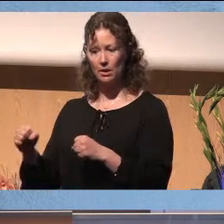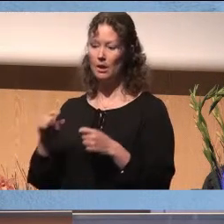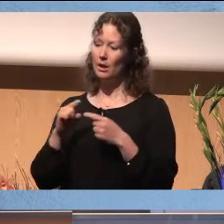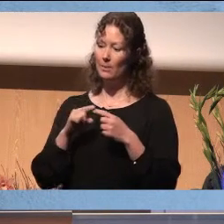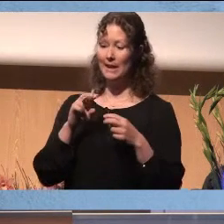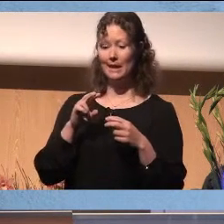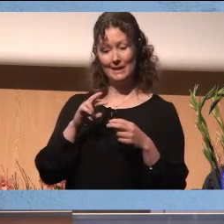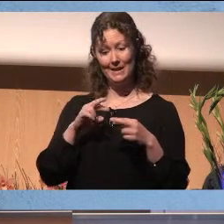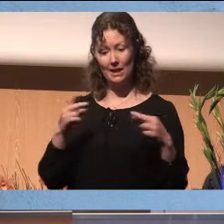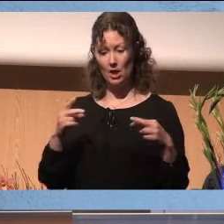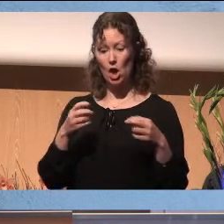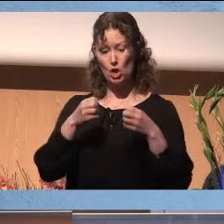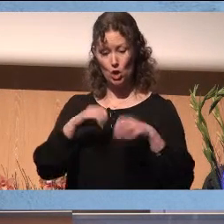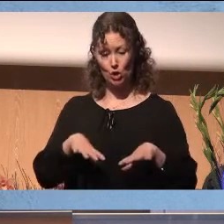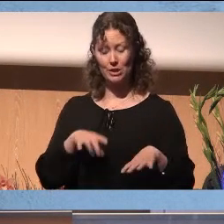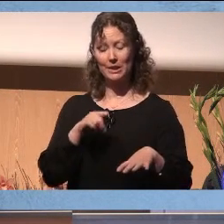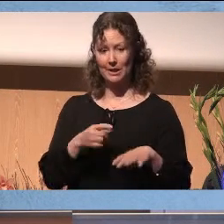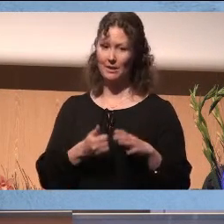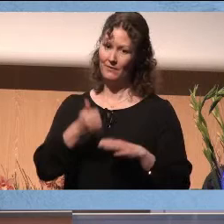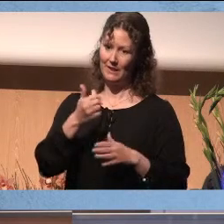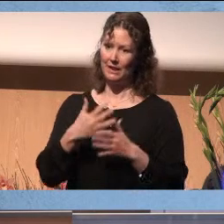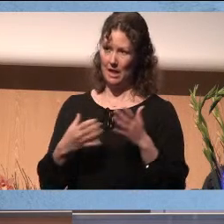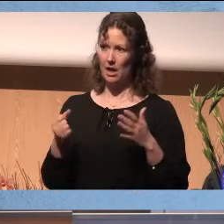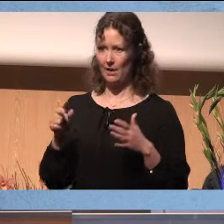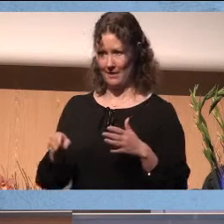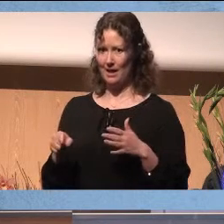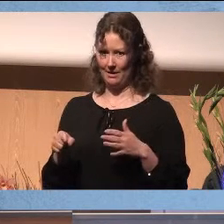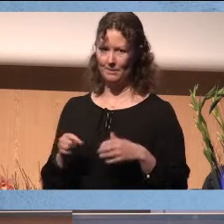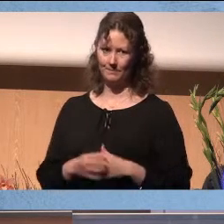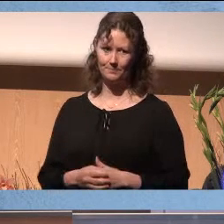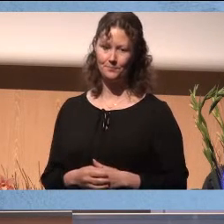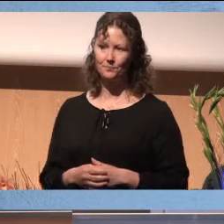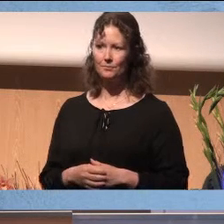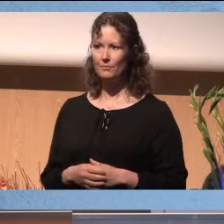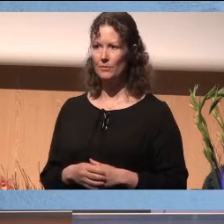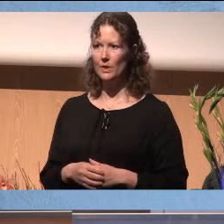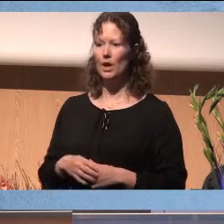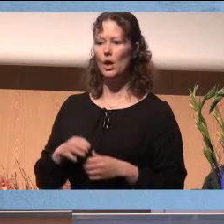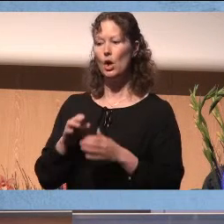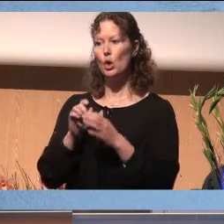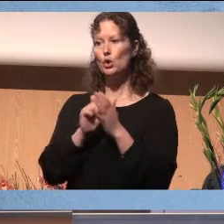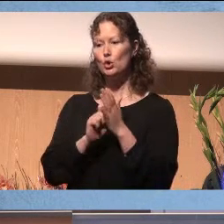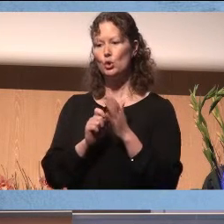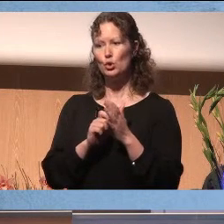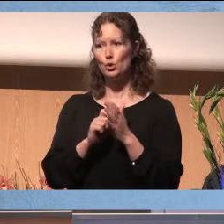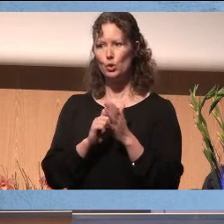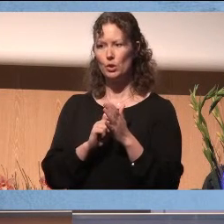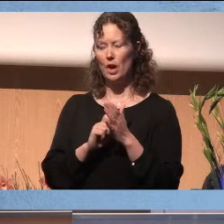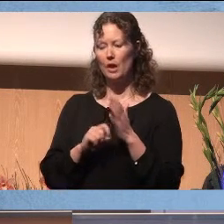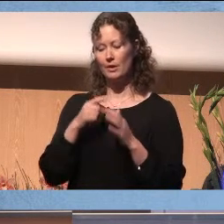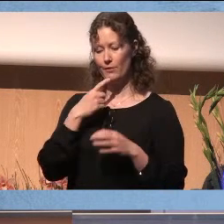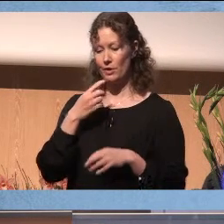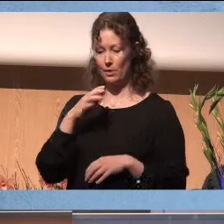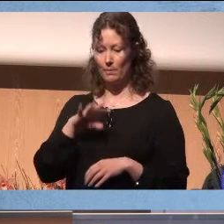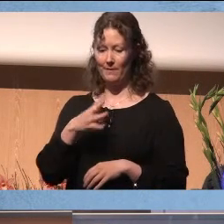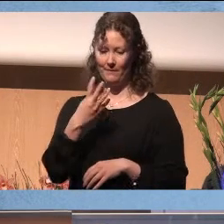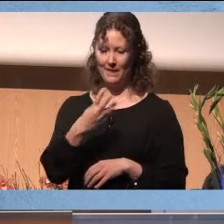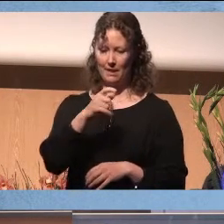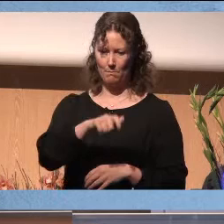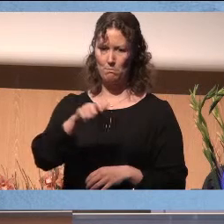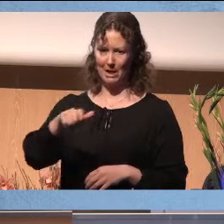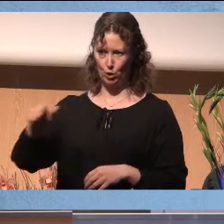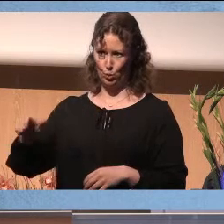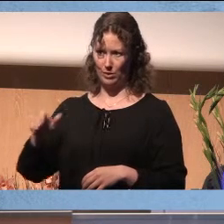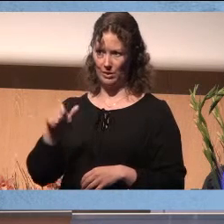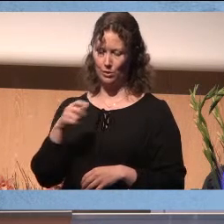digitale løsninger en vesentlig del av det, mener vi da. Så nå forteller jeg om fire personas,